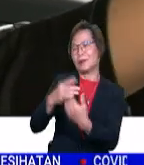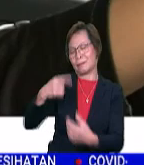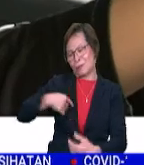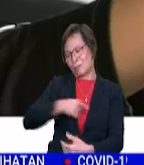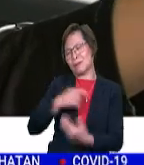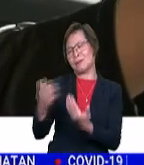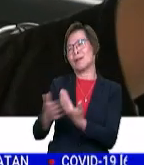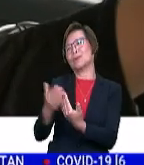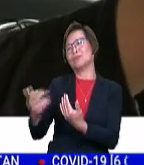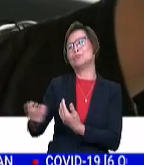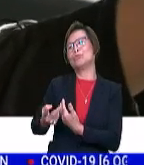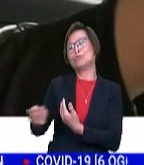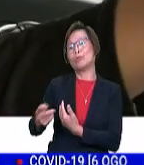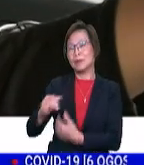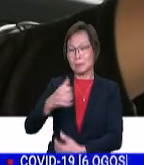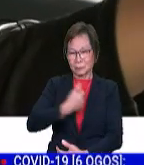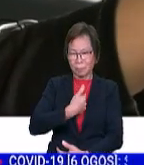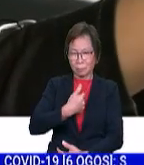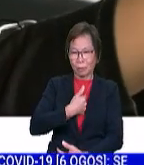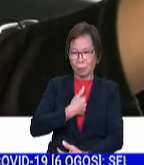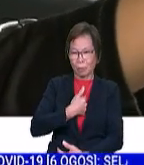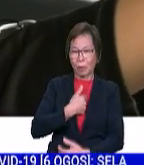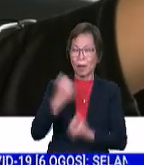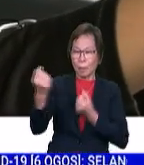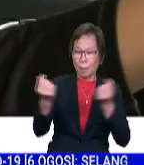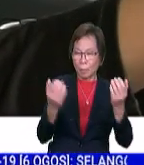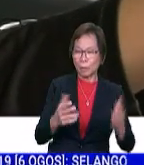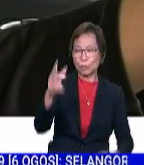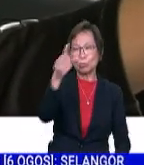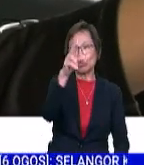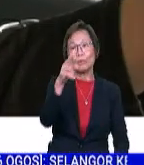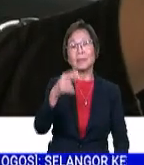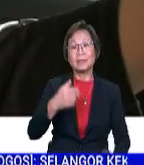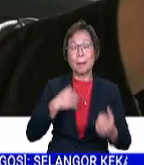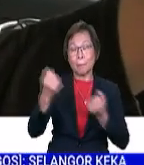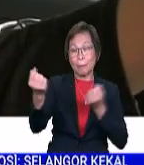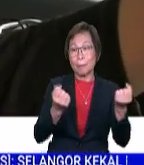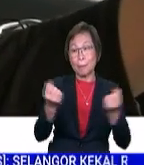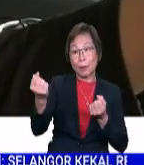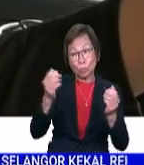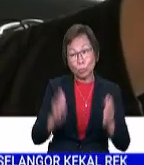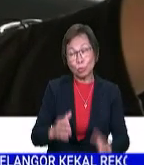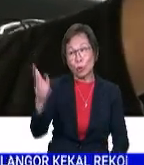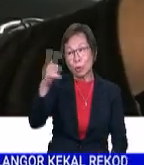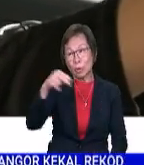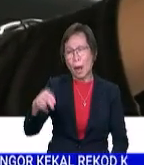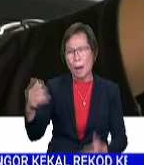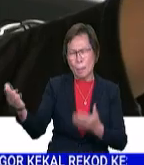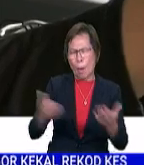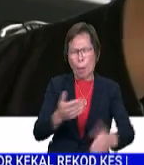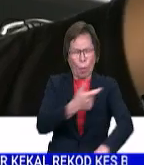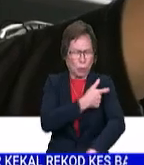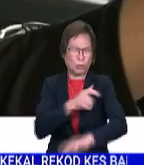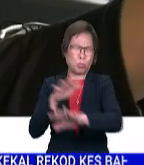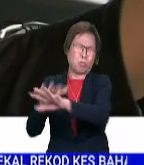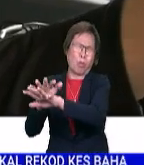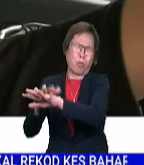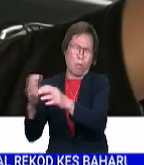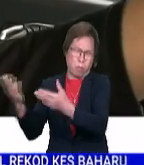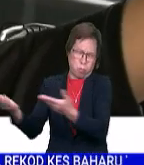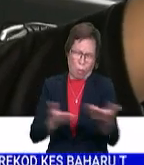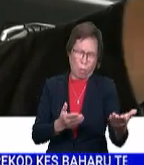juga. Saya sendiri pun sebagai pemandu Grab, jadi saya bawa orang vaksin ni dah ramai, rata-rata